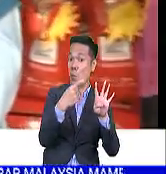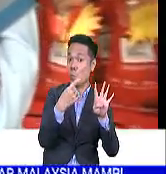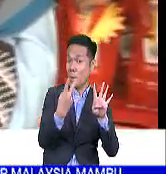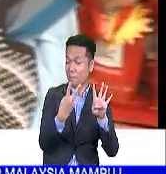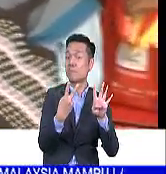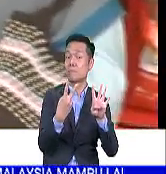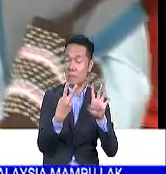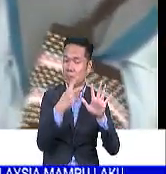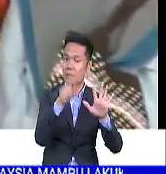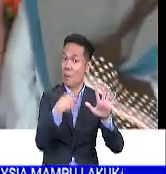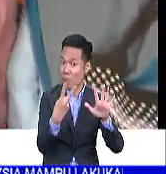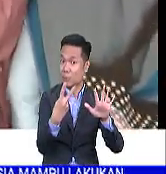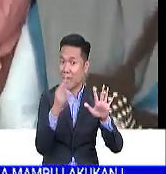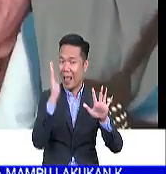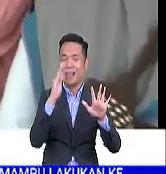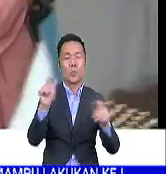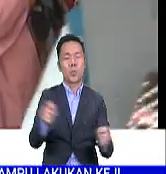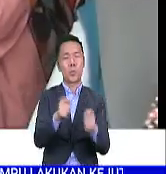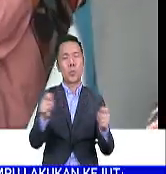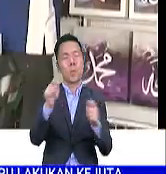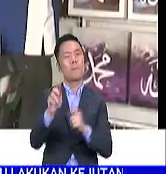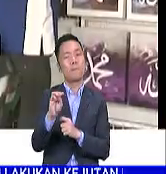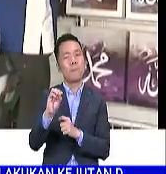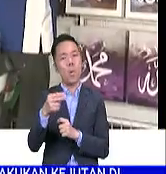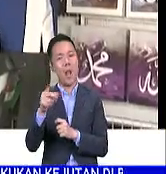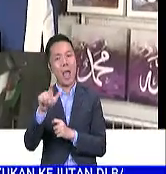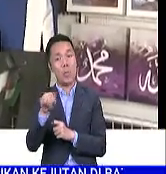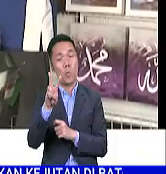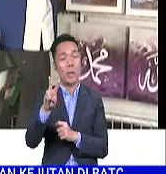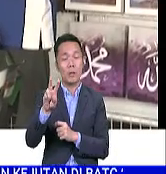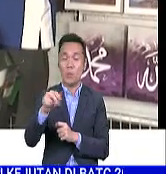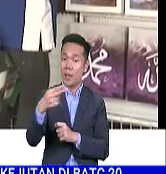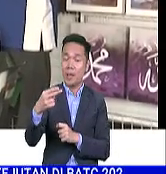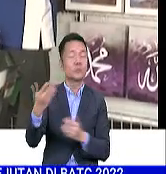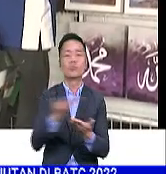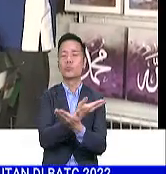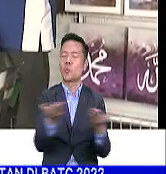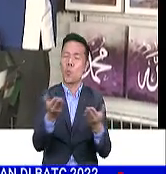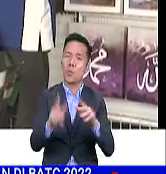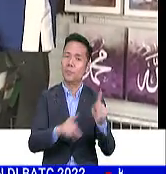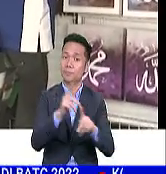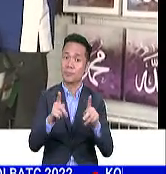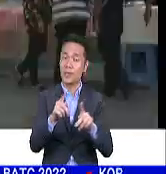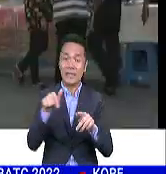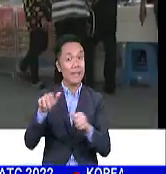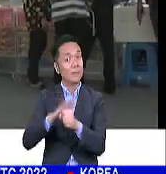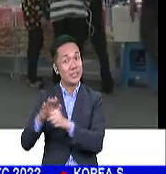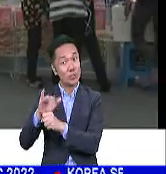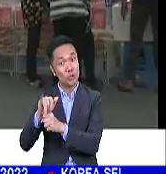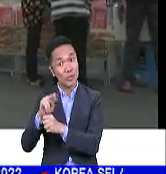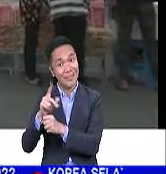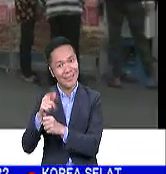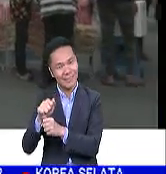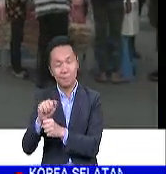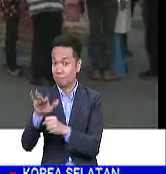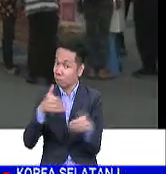bersama dalam konsep Moh Laweh yang kita bawakan kepada semua penonton-penonton dan juga rakyat, kata masyarakat di Jengka ini.